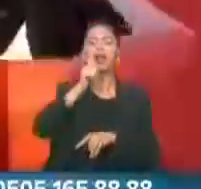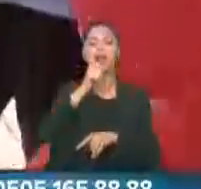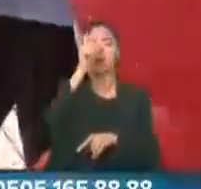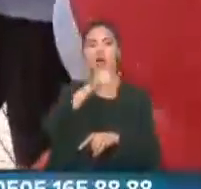peşinde